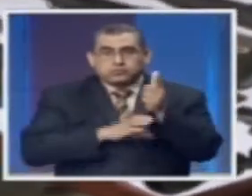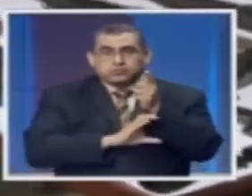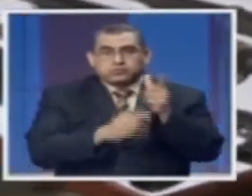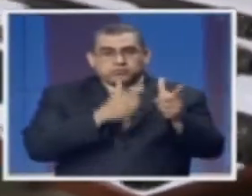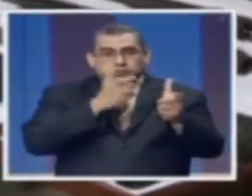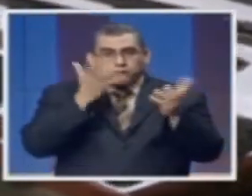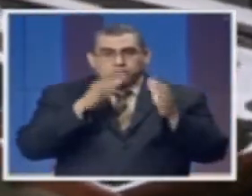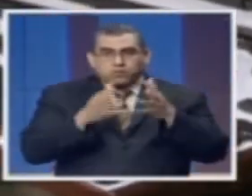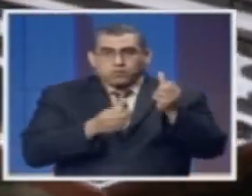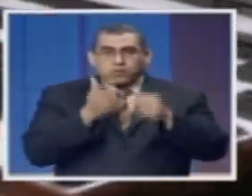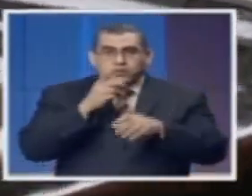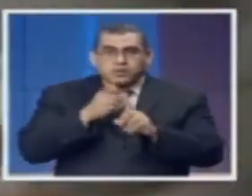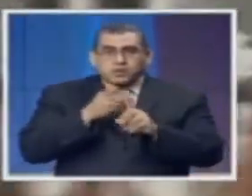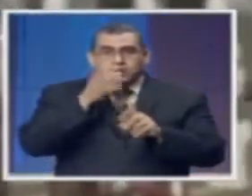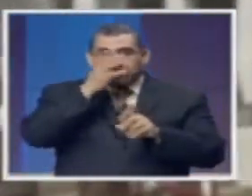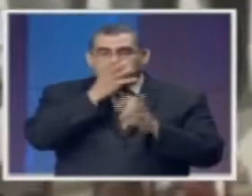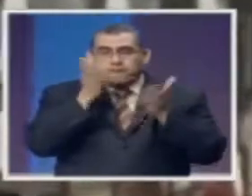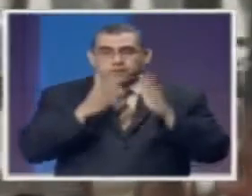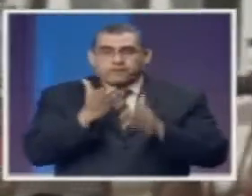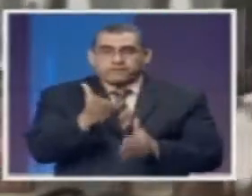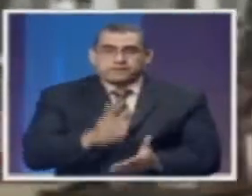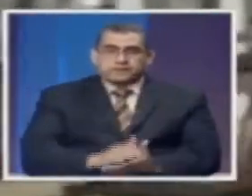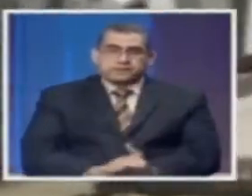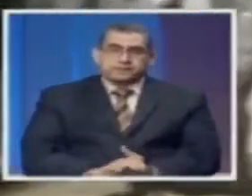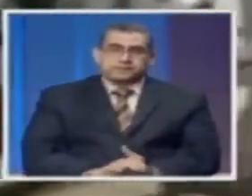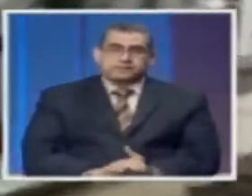نارية ومواد مخدرة.